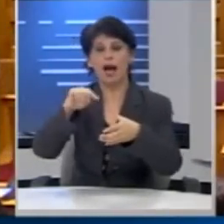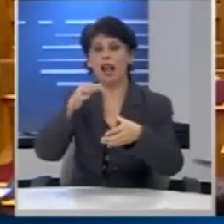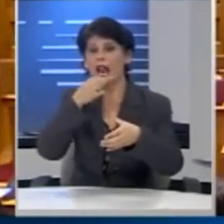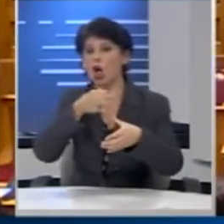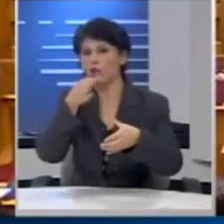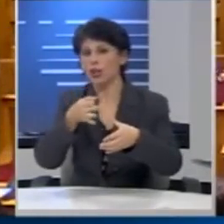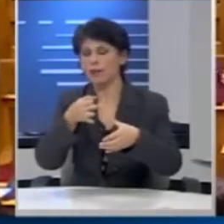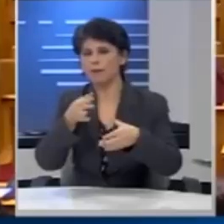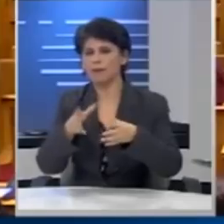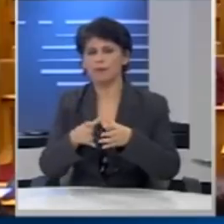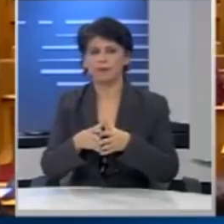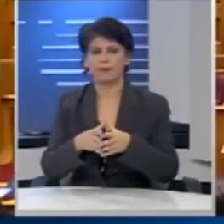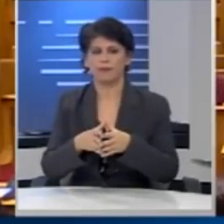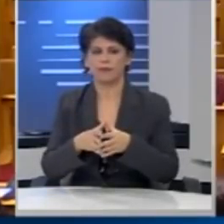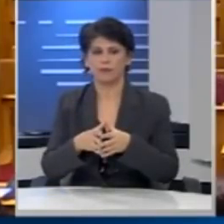Είναι με άλλα λόγια.